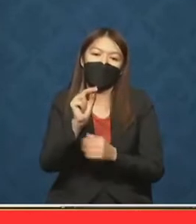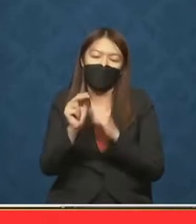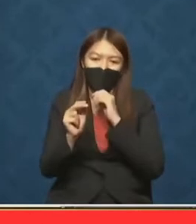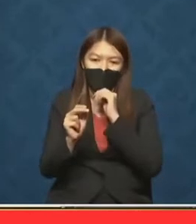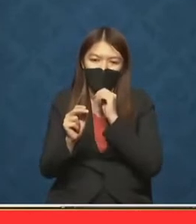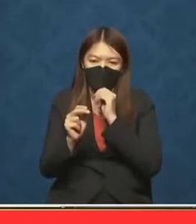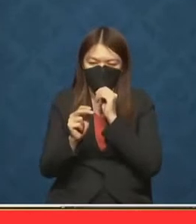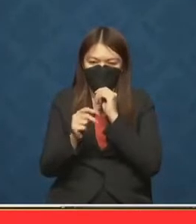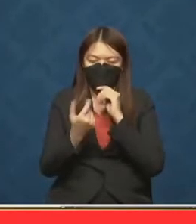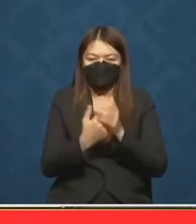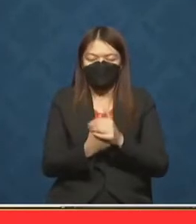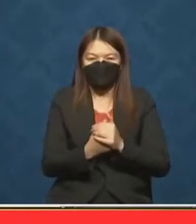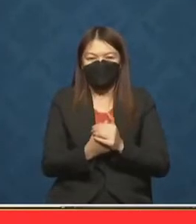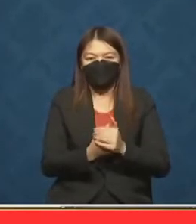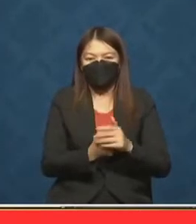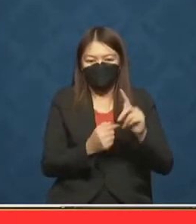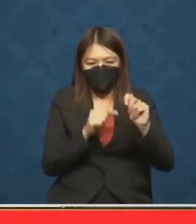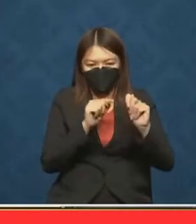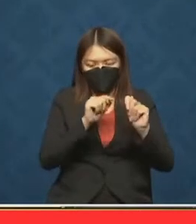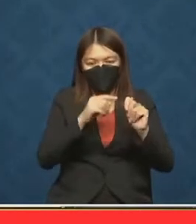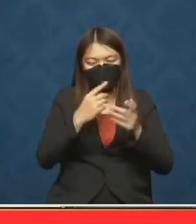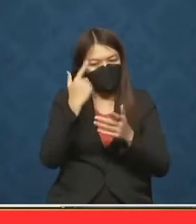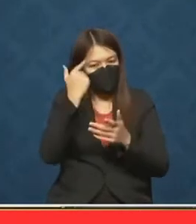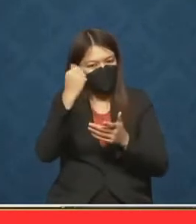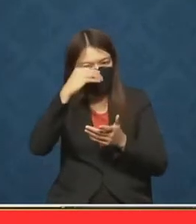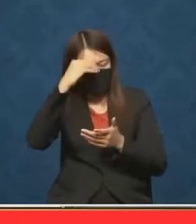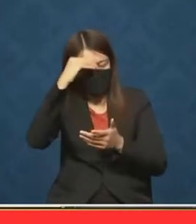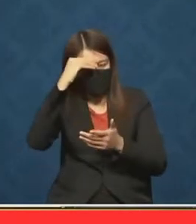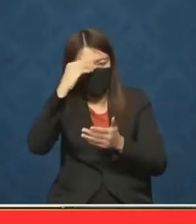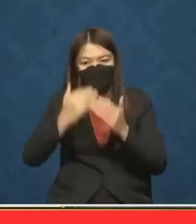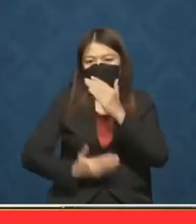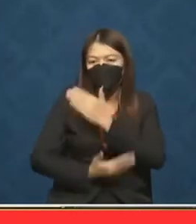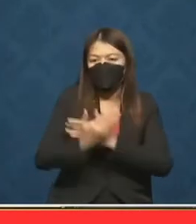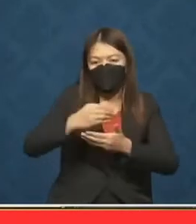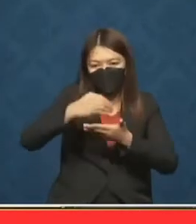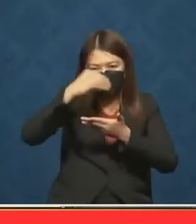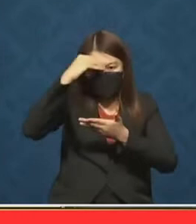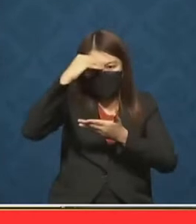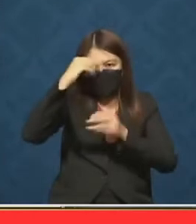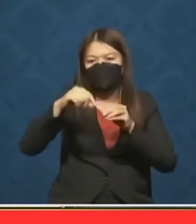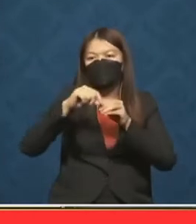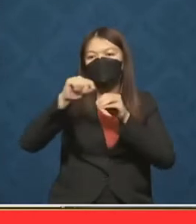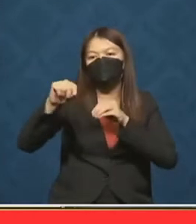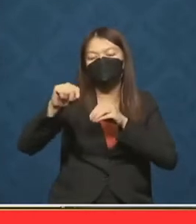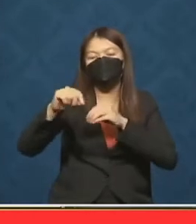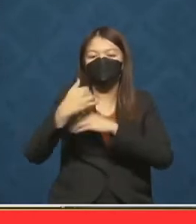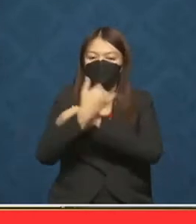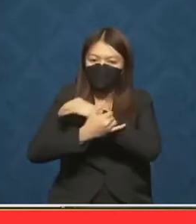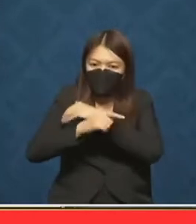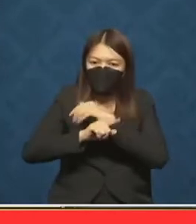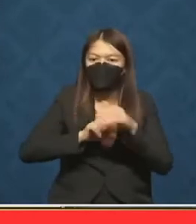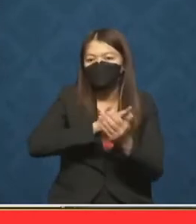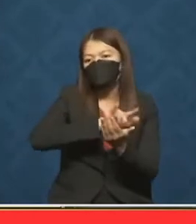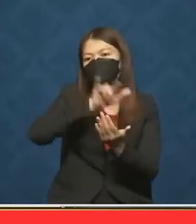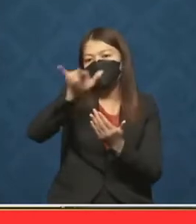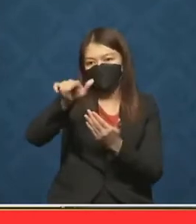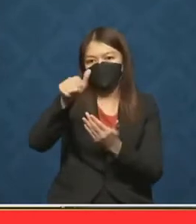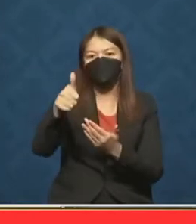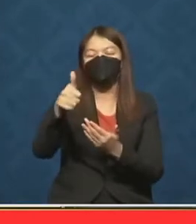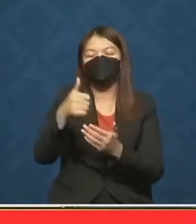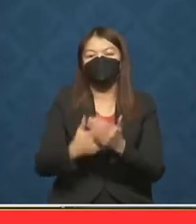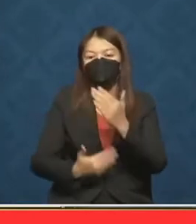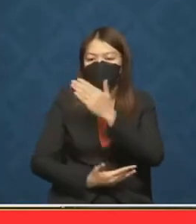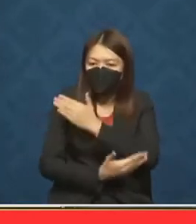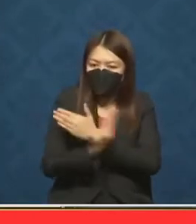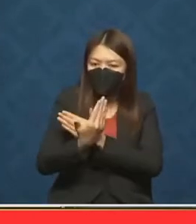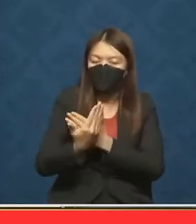1 อำ 1 ทุนค่ะเด็กเรีนเก่งในต่างจัหวดมีโอกาได้เรีนหนัสือใล่ถึงต่างประเทศค่ะและก็อีกหายโนยบายไม่